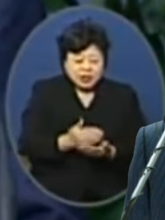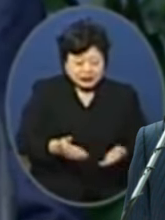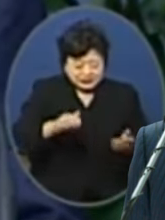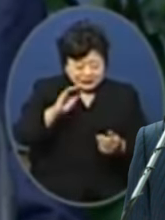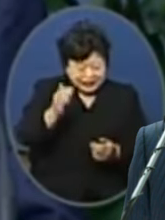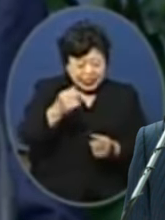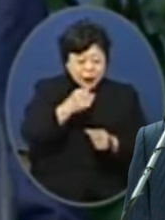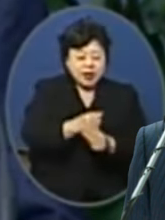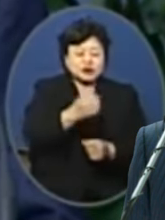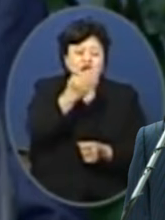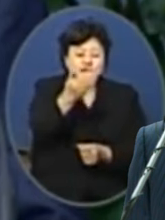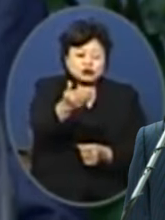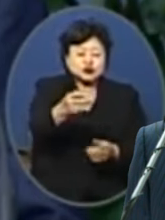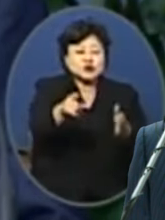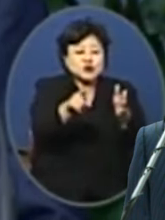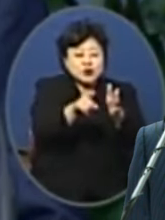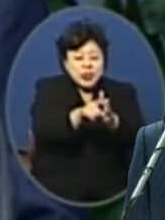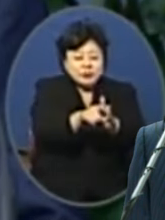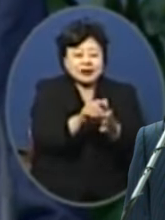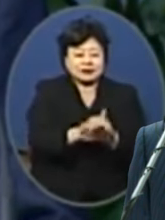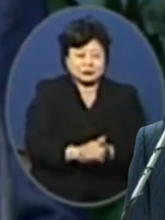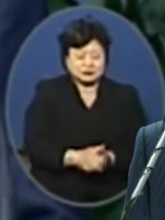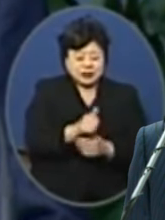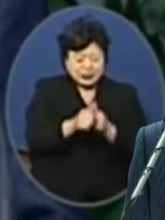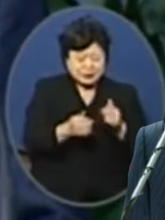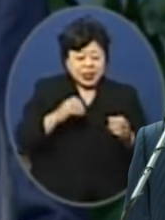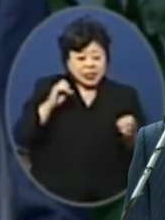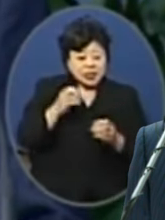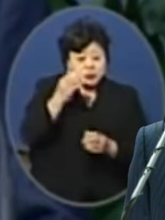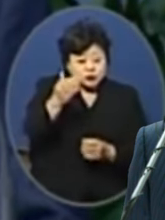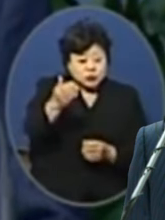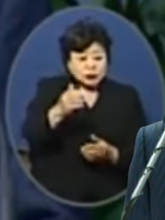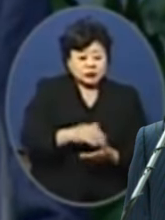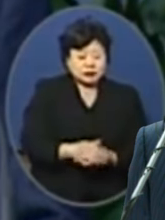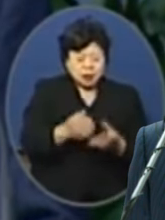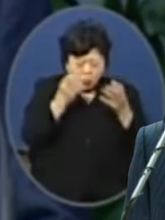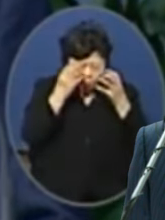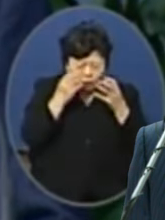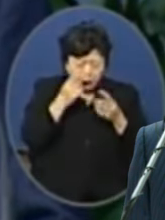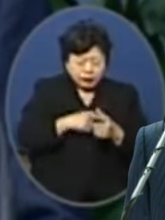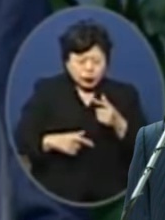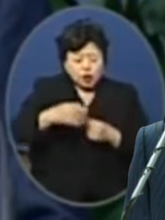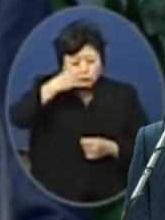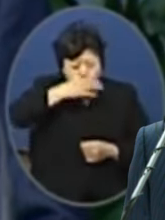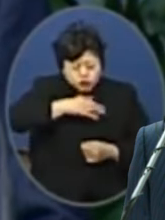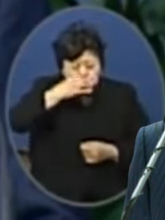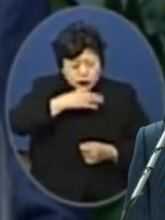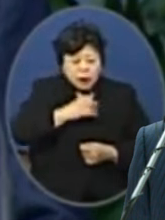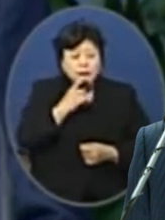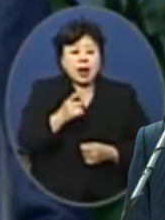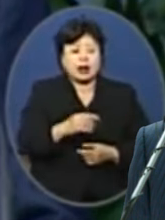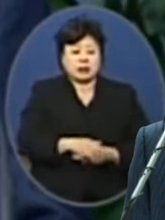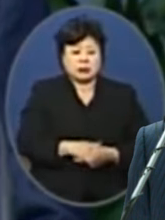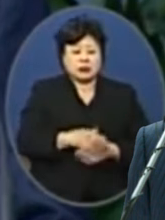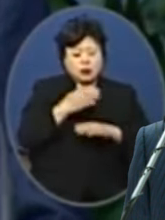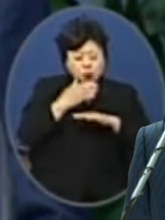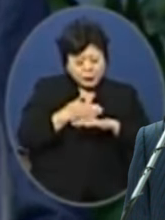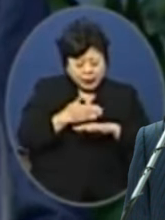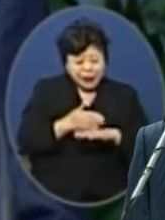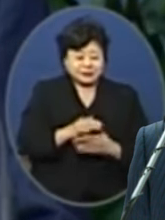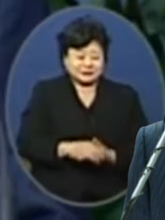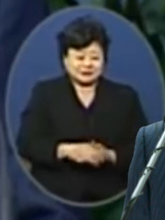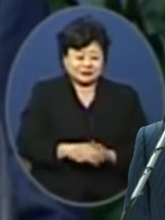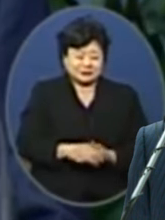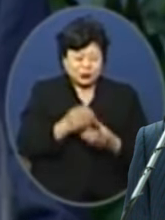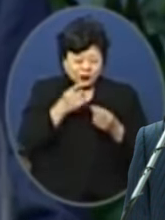되게 만들기 위해서 그랬다고 하나님 대답하시고 고난이 오히려 자기는 그 말을 듣고 난 다음면 고맙게 고난